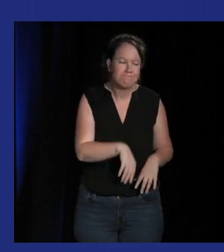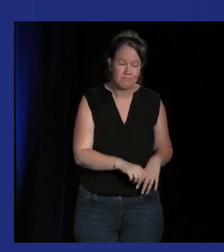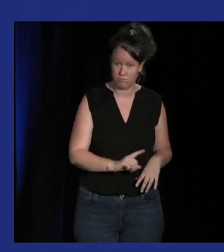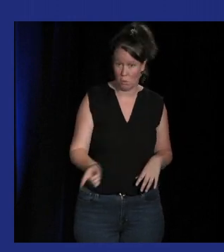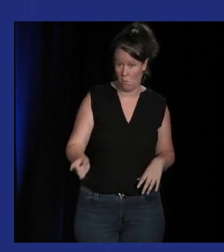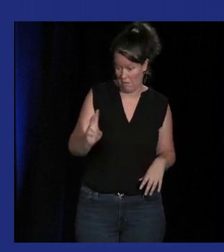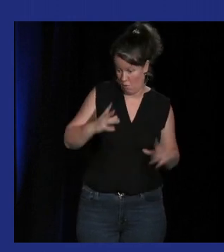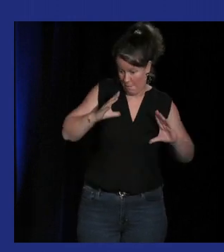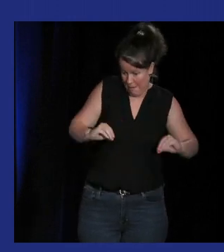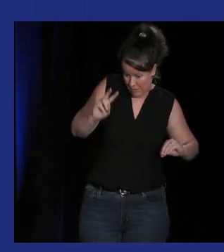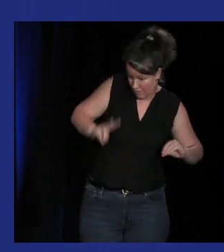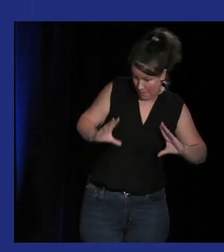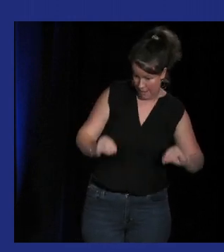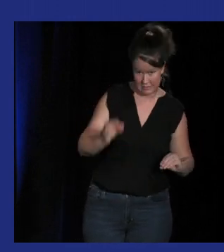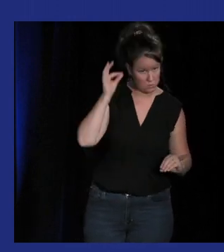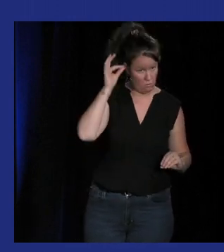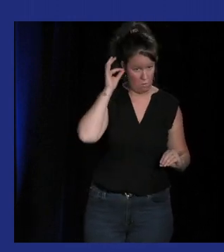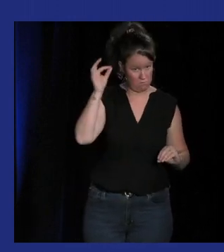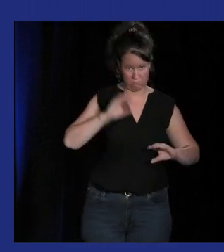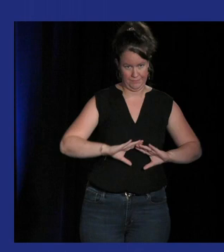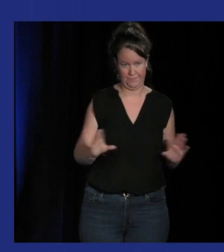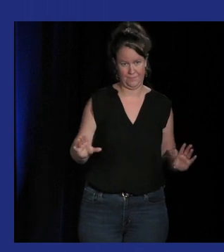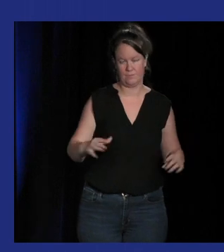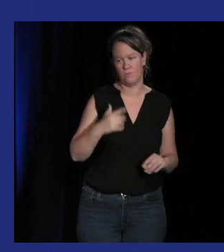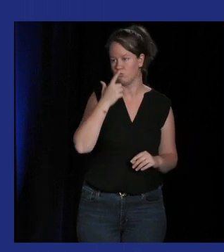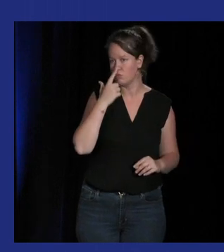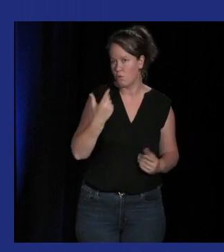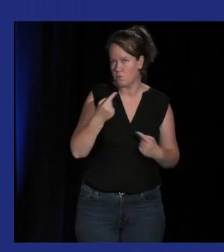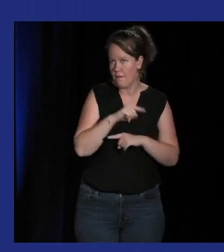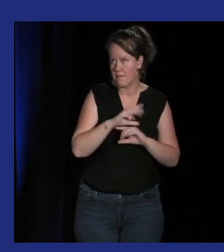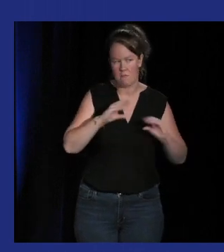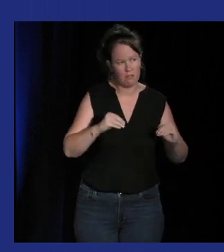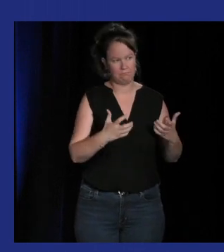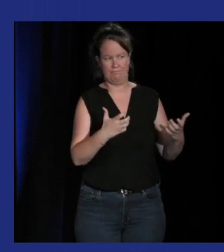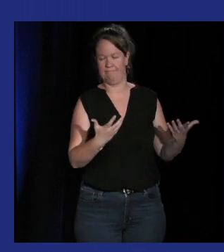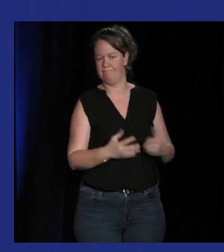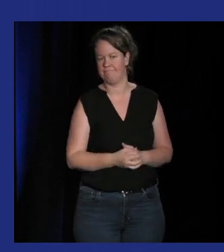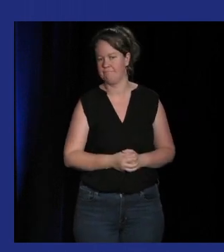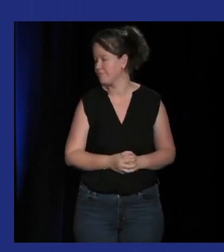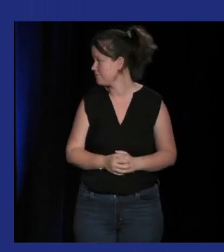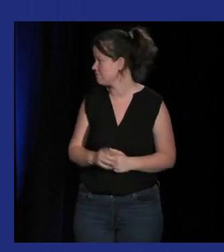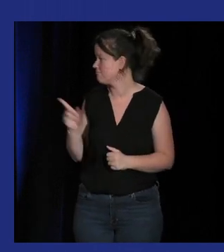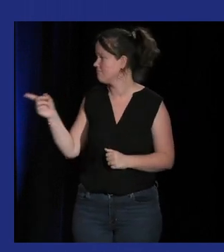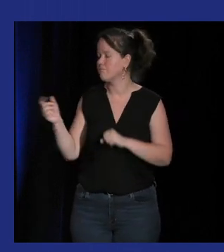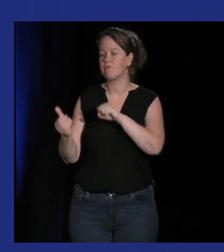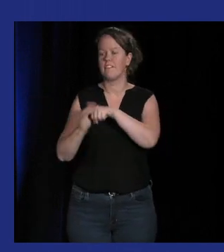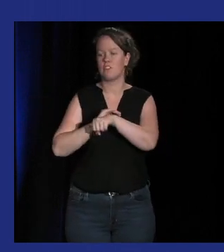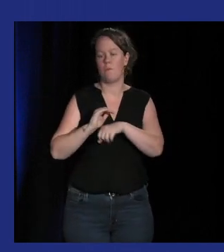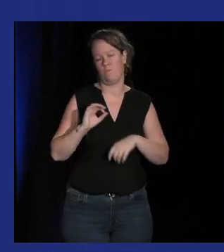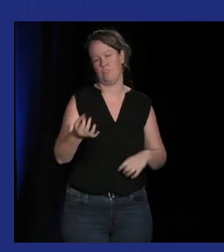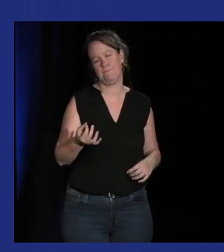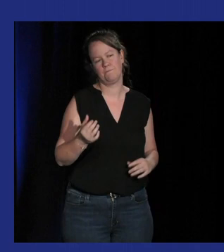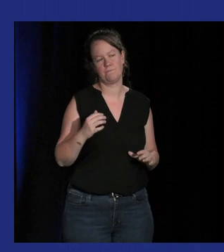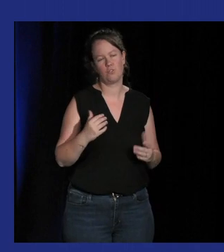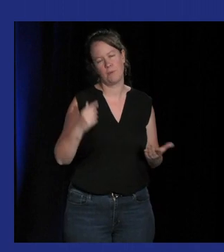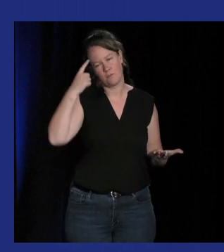je dirais que quand même en jeu vidéo on est bien et ça a tendance à s'améliorer je trouve c'est vrai que les mentalités changent beaucoup déjà le simple